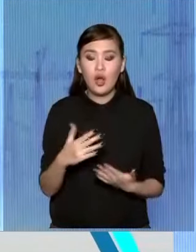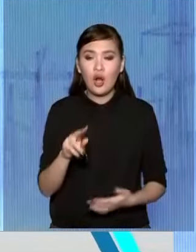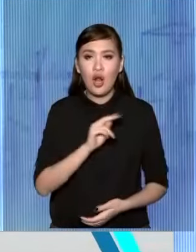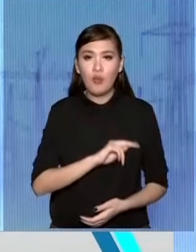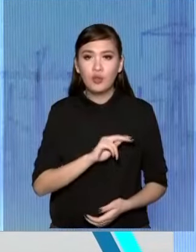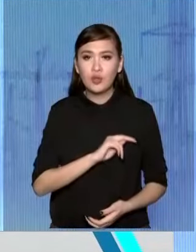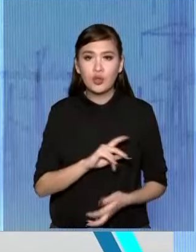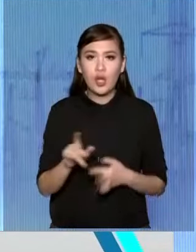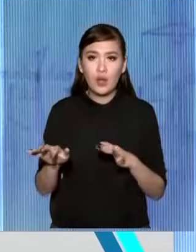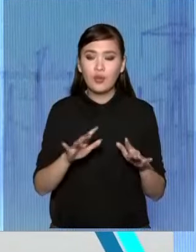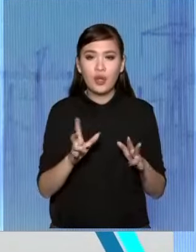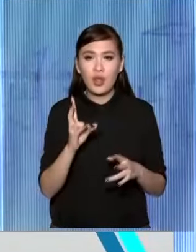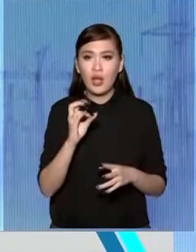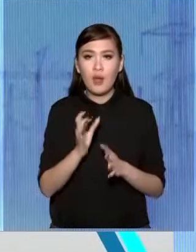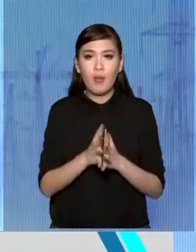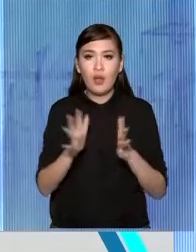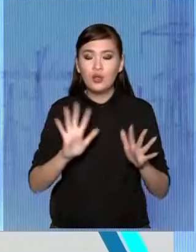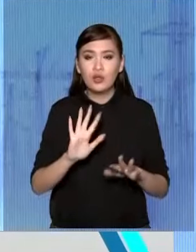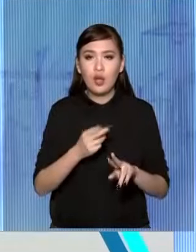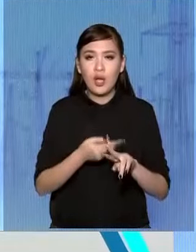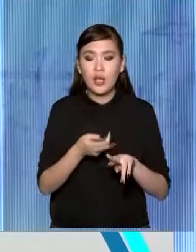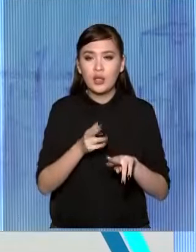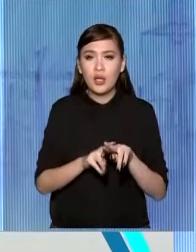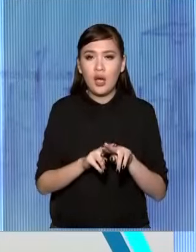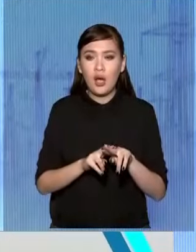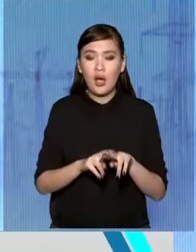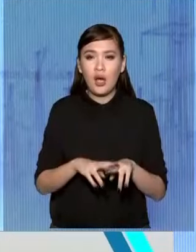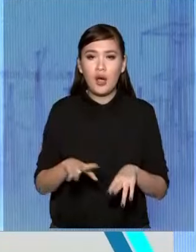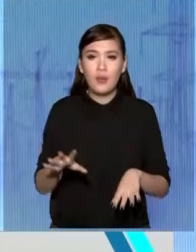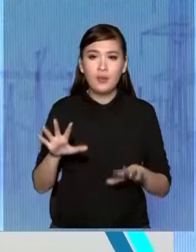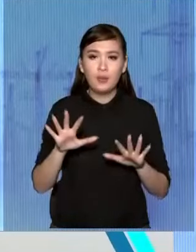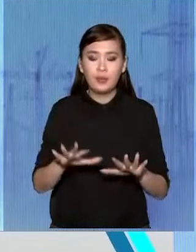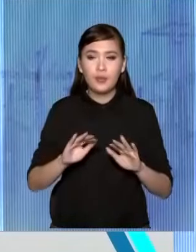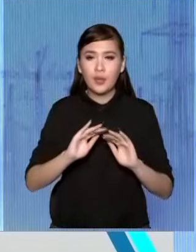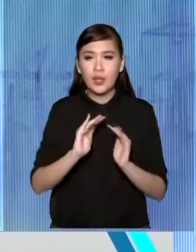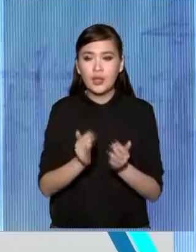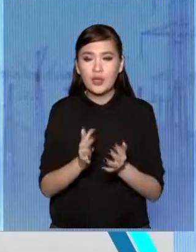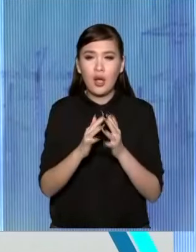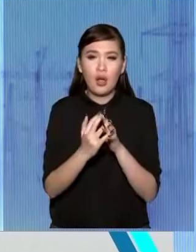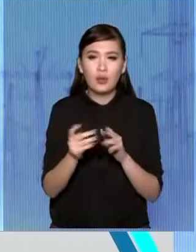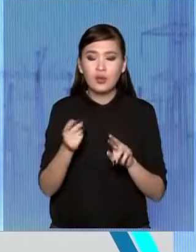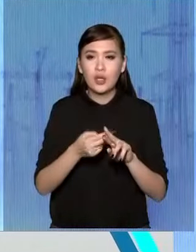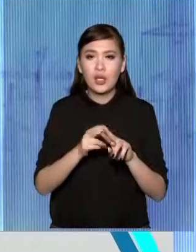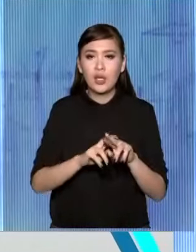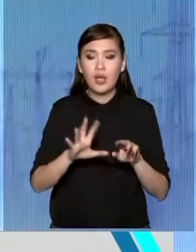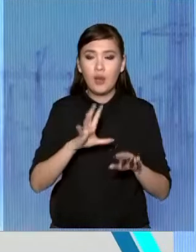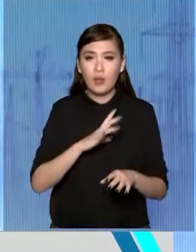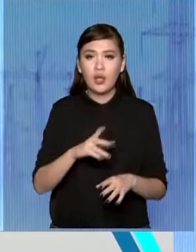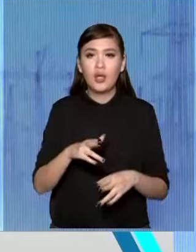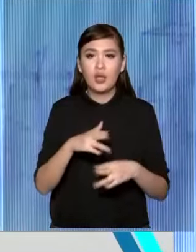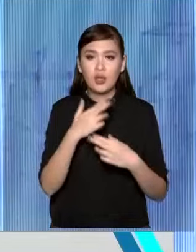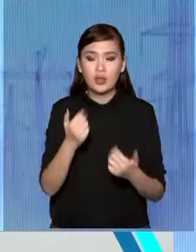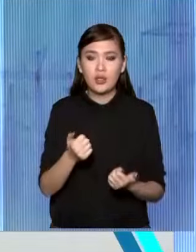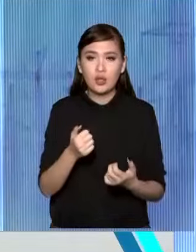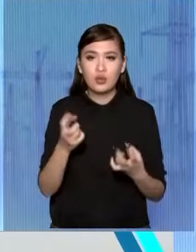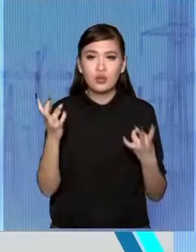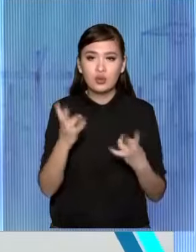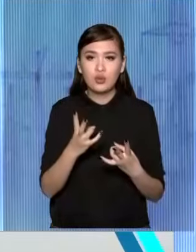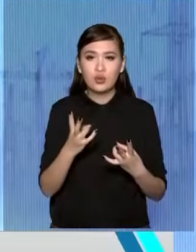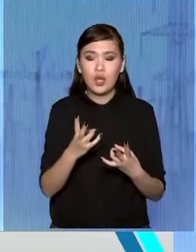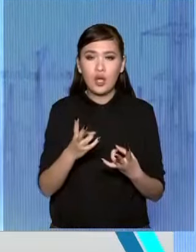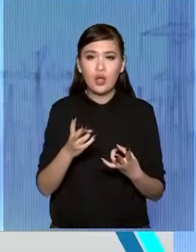в каком-то локальном небольшом, значит, районе или территории, то она, конечно, ну, должна находиться, не